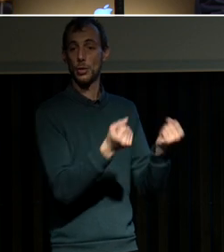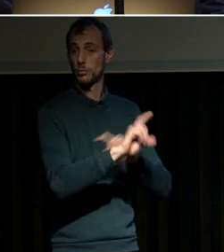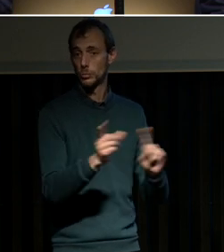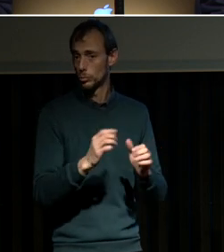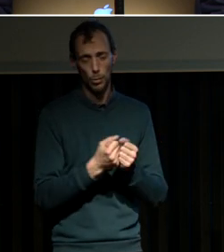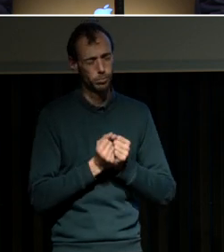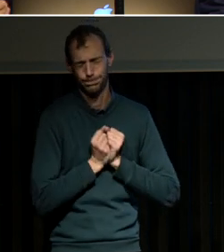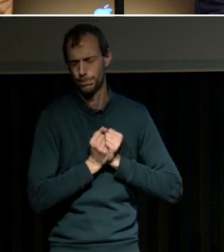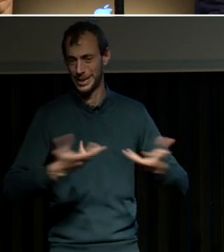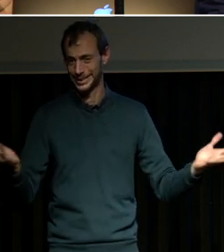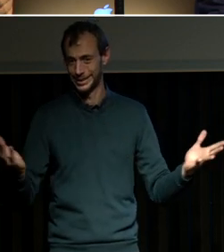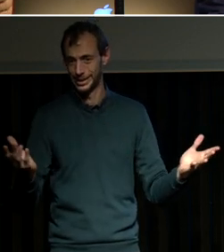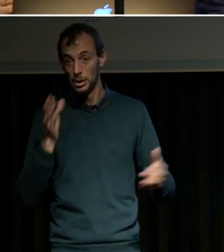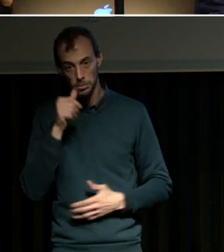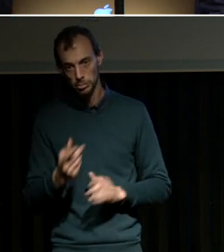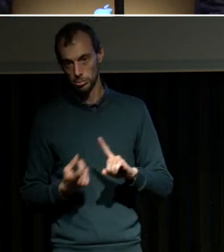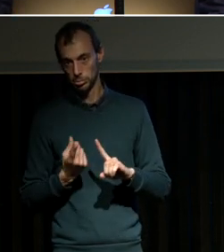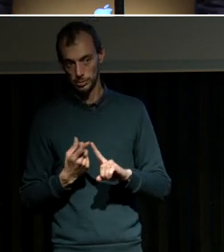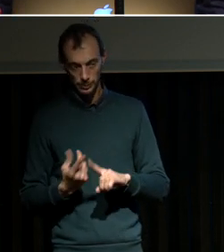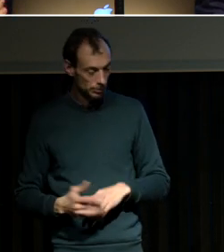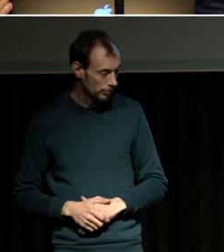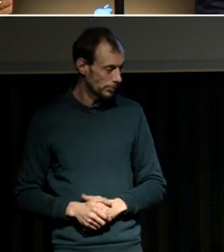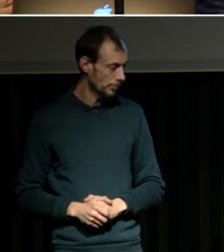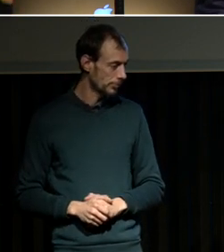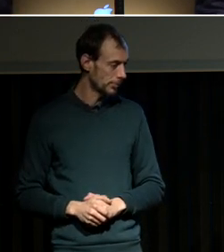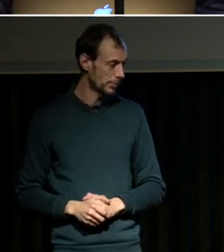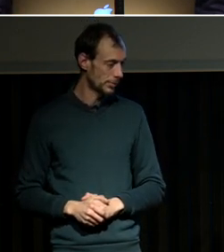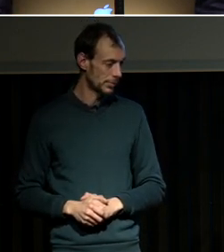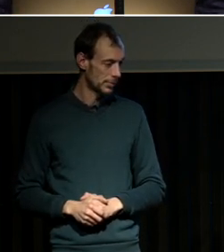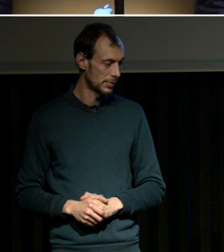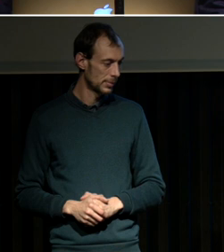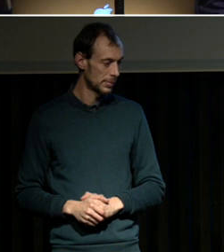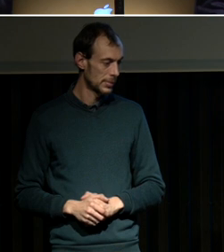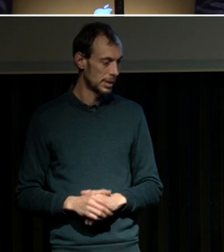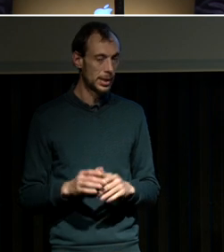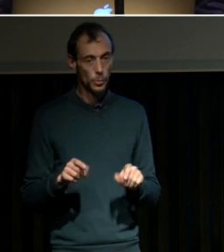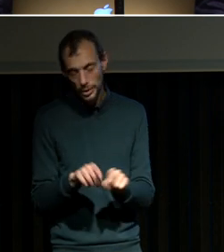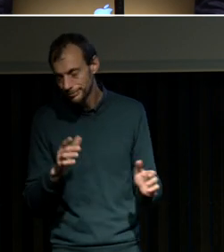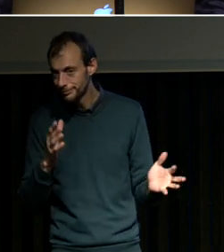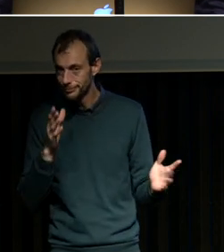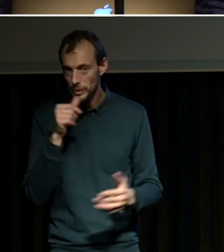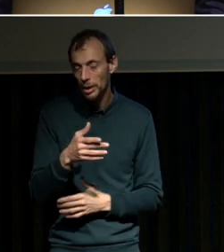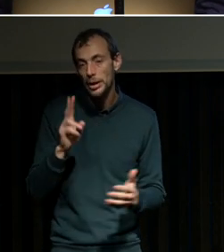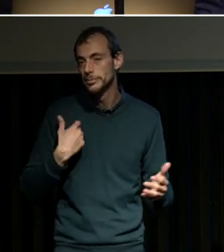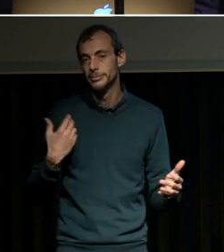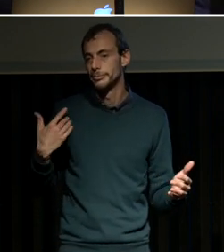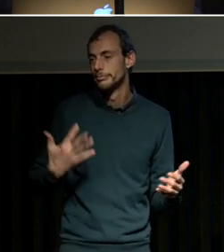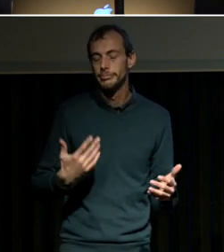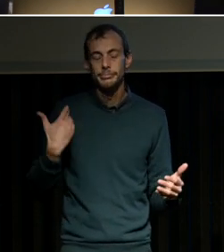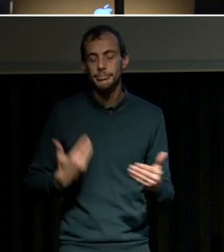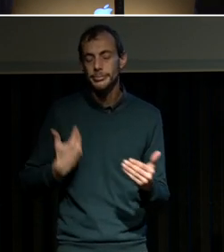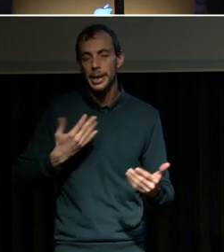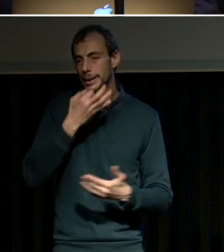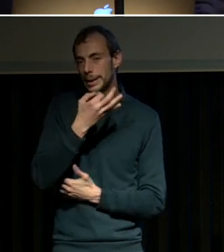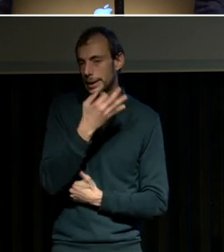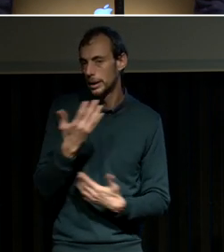C'est la raison pour laquelle je pense que il n'y a pas beaucoup de discussions, et je vous ai parlé que de dons, parce que recevoir, c'est comme une